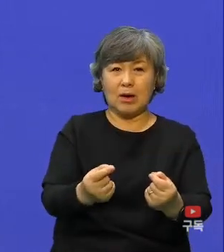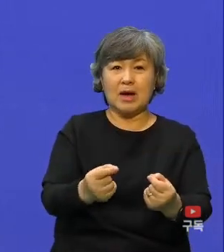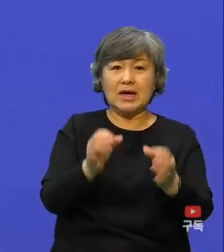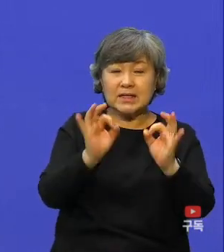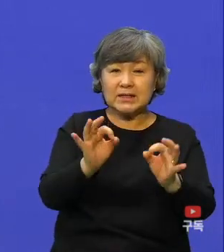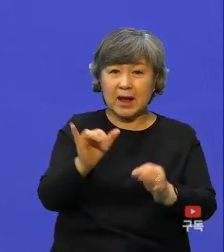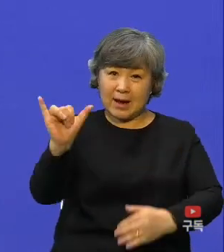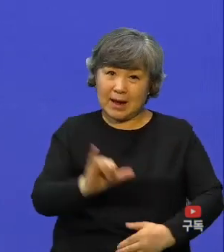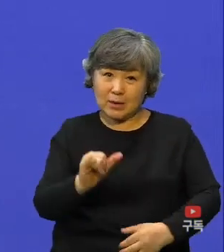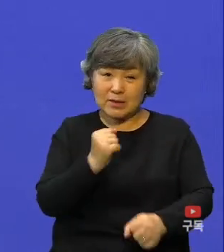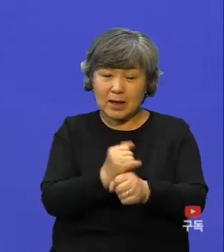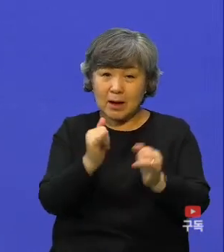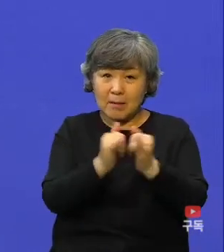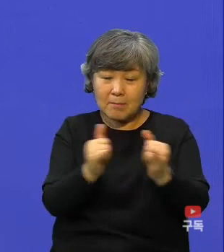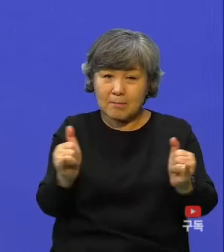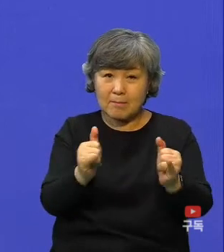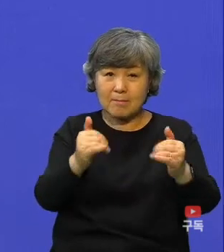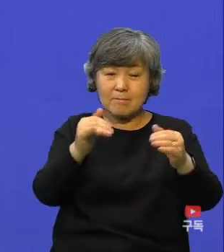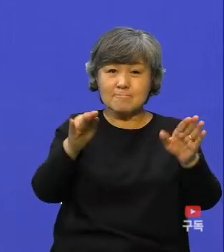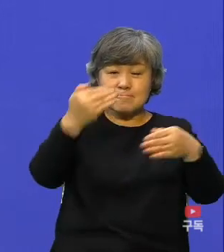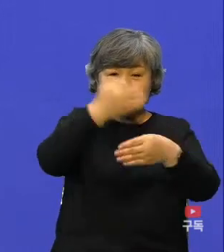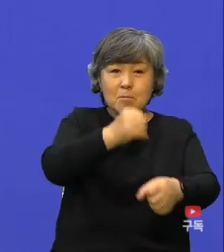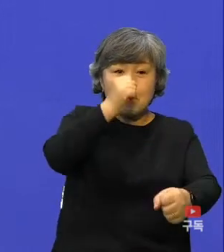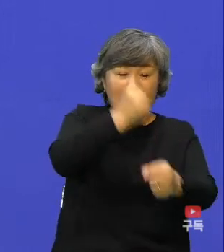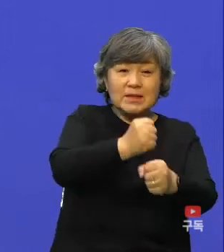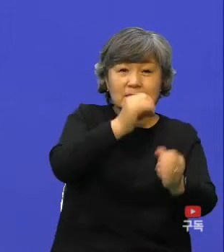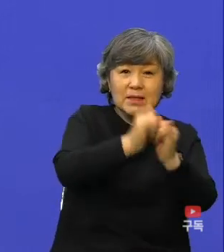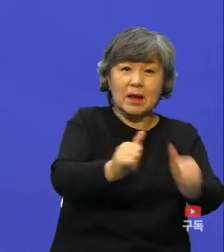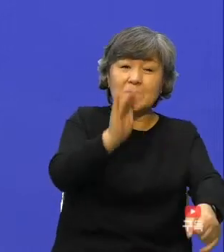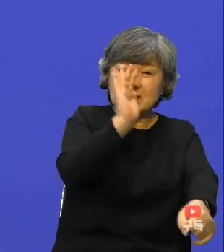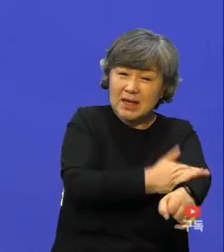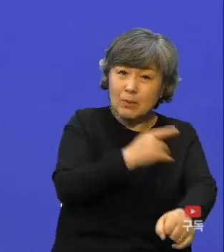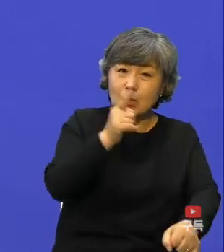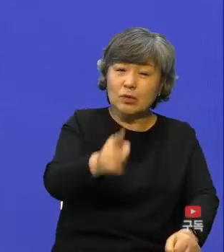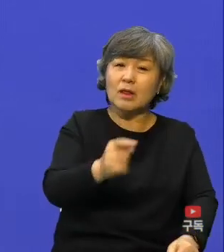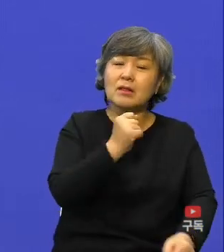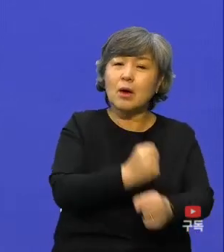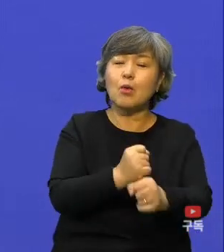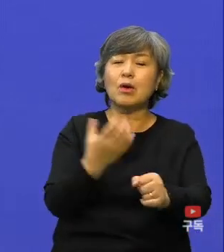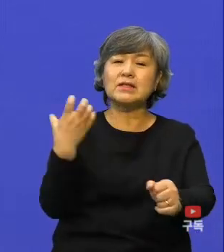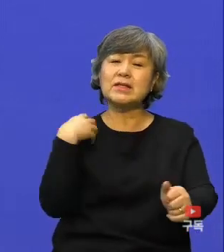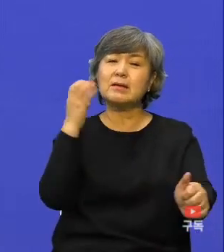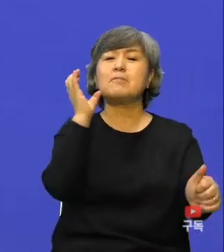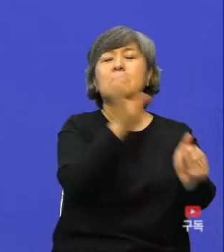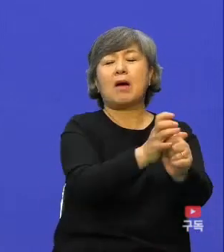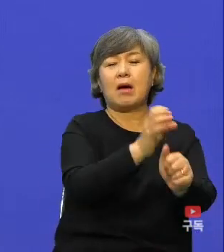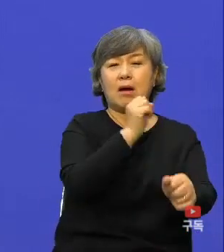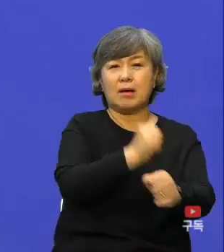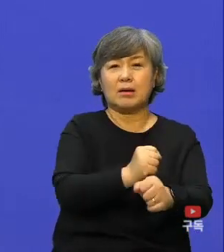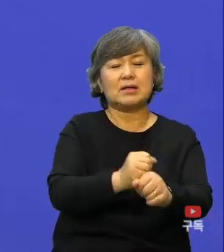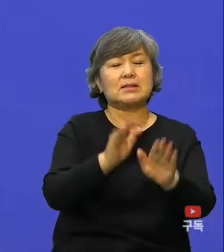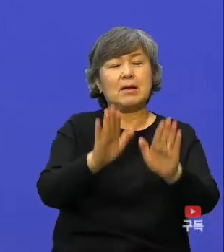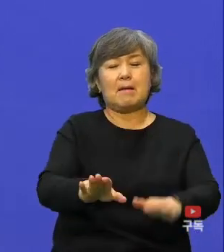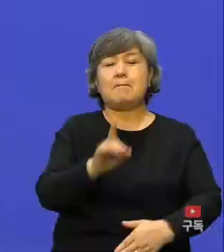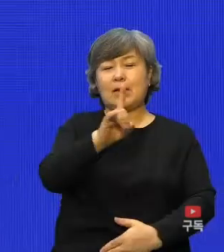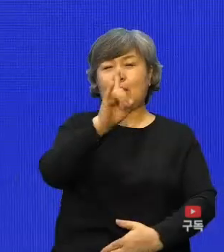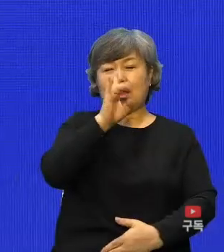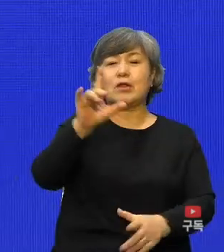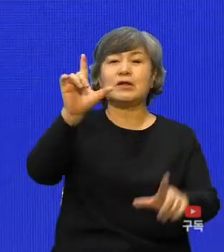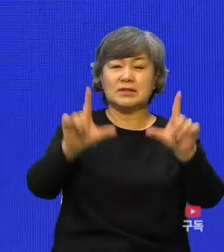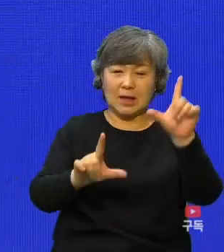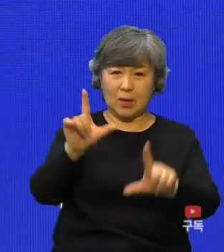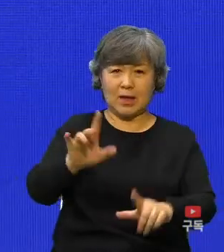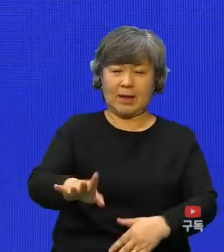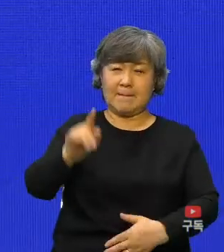은행을 털면서 은행 금고를 만든 사람이 잘못이라고 책임을 떠넘기는 견강부회가 아닐 수 없습니다.